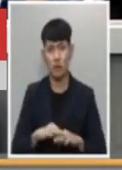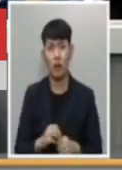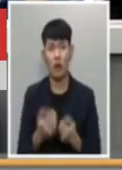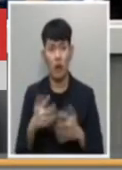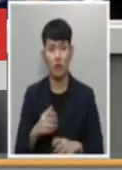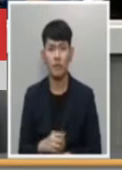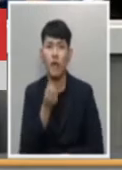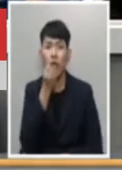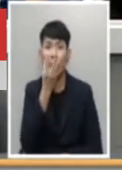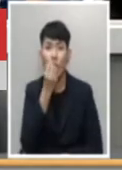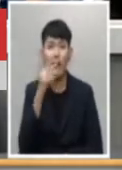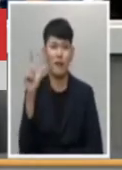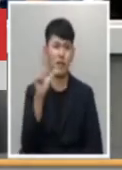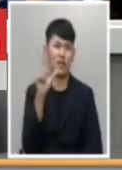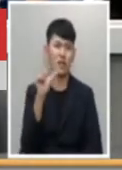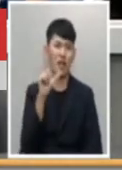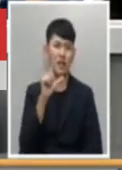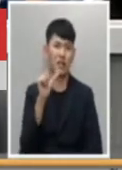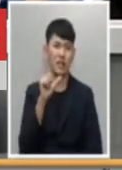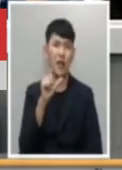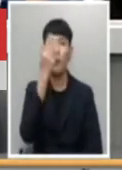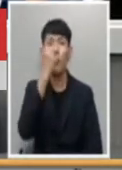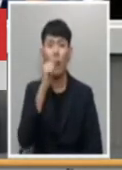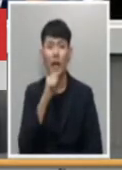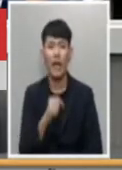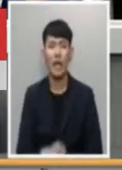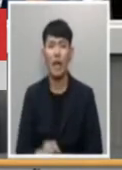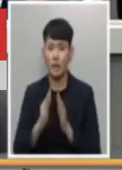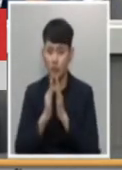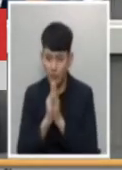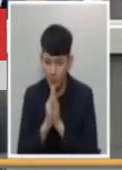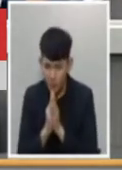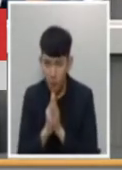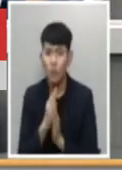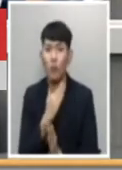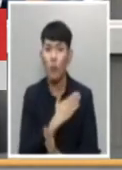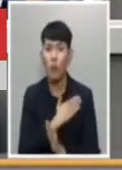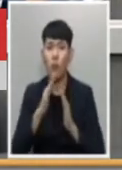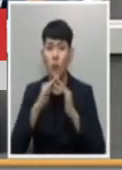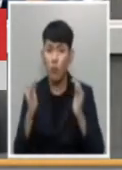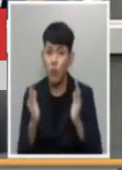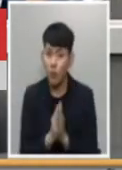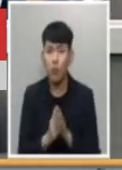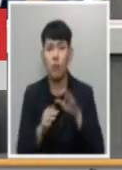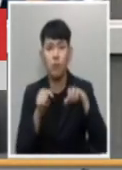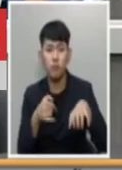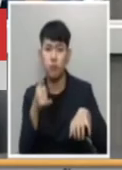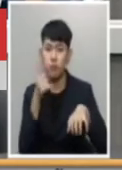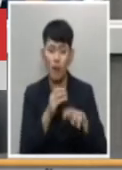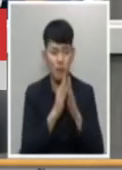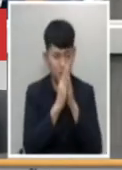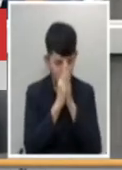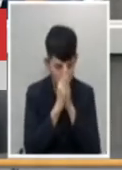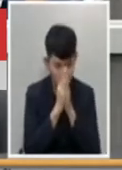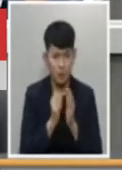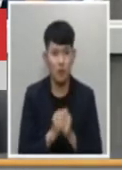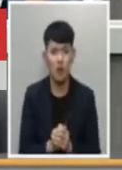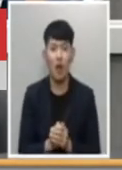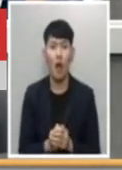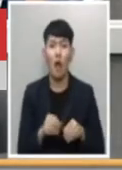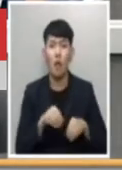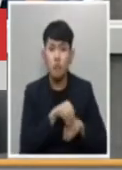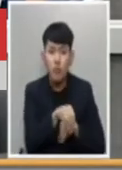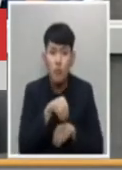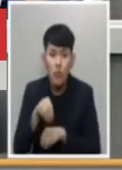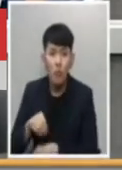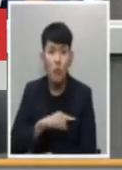นะครับไปวัดไปวาครับต้องใช้ดอกไม้ตลอดเวลาก็ปลูกดอกไม้ครับดอกดาวเรืองปลูก40วันเก็บได้3เดือนครับ1ไร่ได้